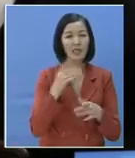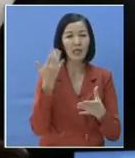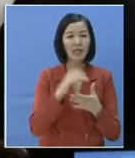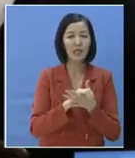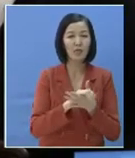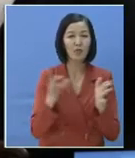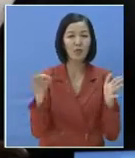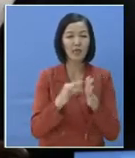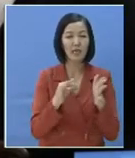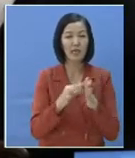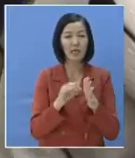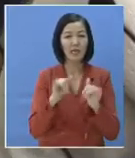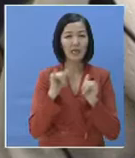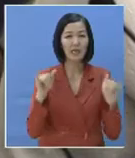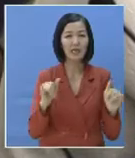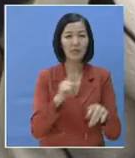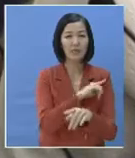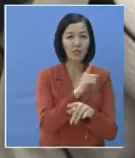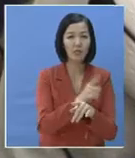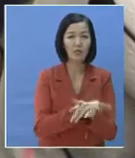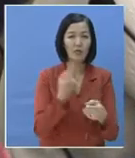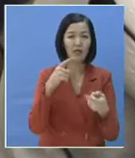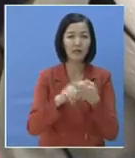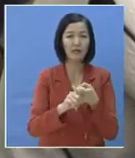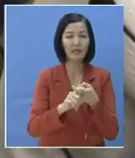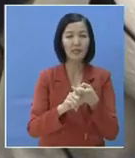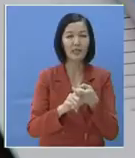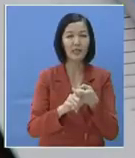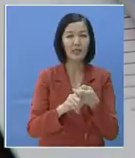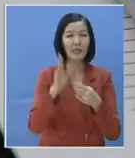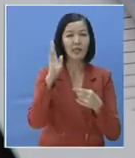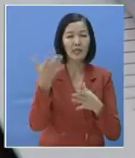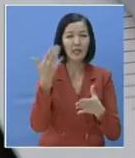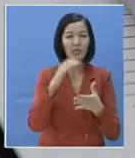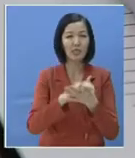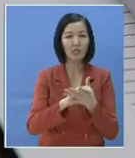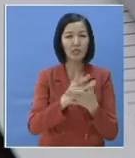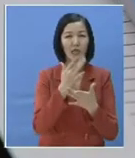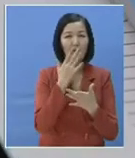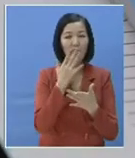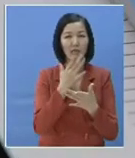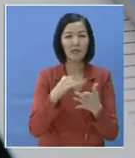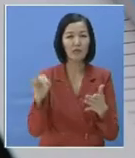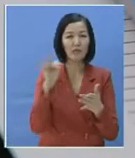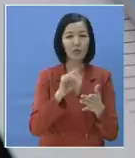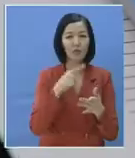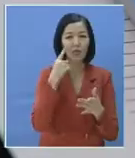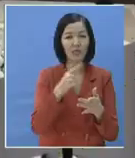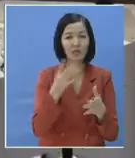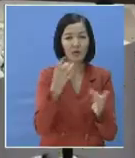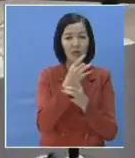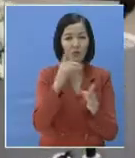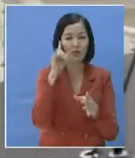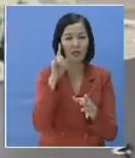ставит перед собой задачи развития и укрепления связи поколений и дальнейшее знакомство этносов с историей, языком и